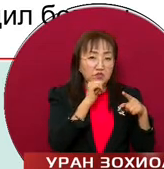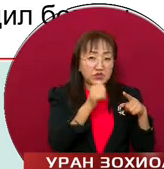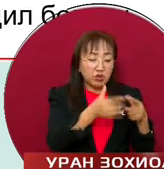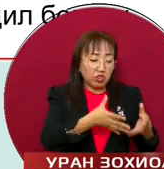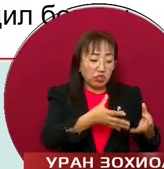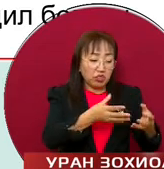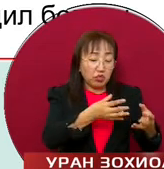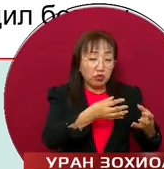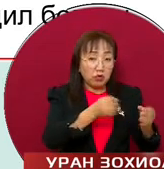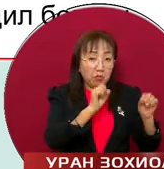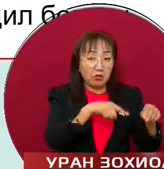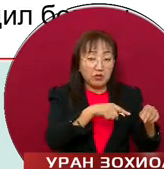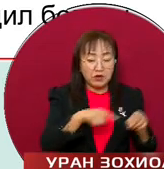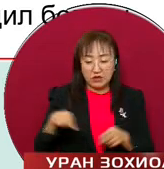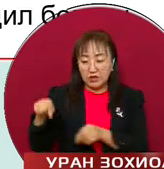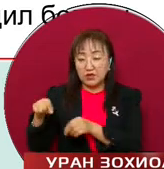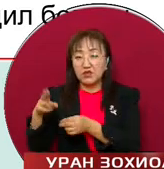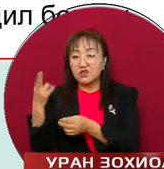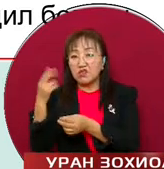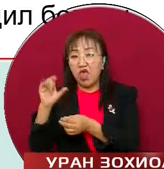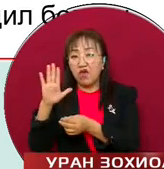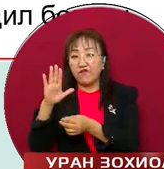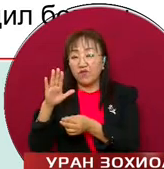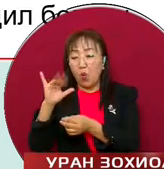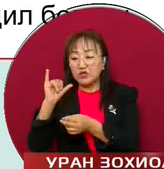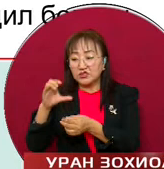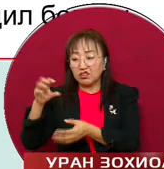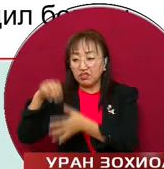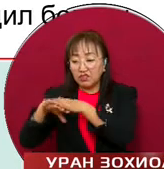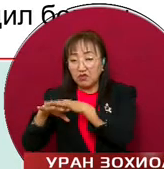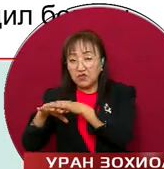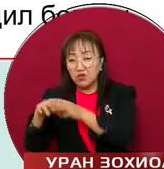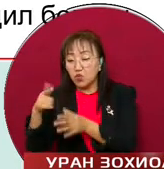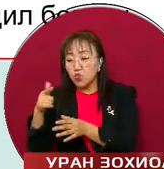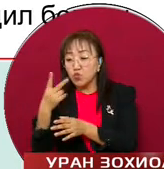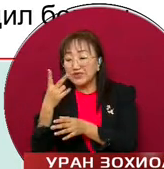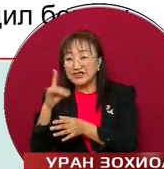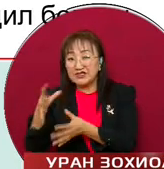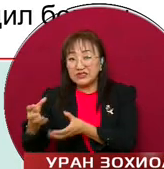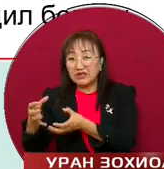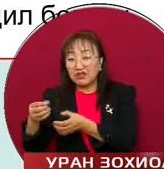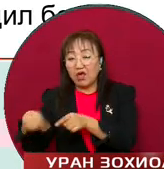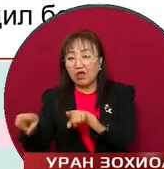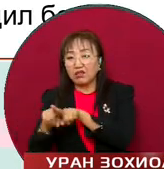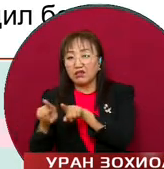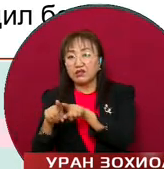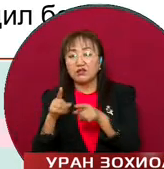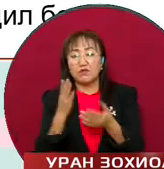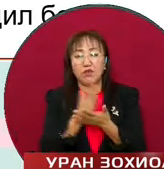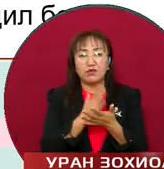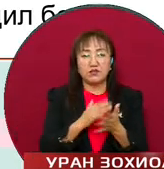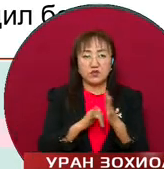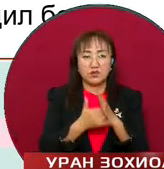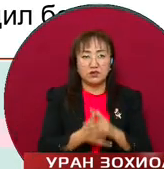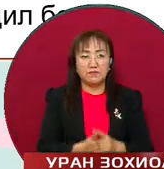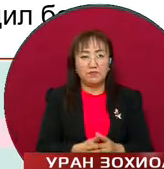гүзээтэй адил болсон байна. Өөрөөр хэлбэл ховоо усан дотор байсаар байгаад хатуу